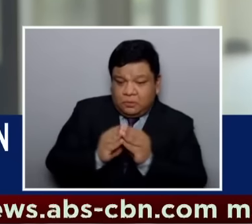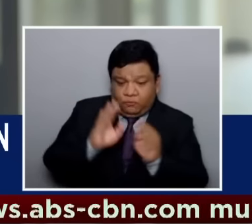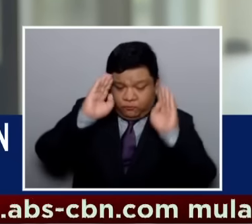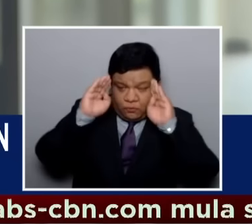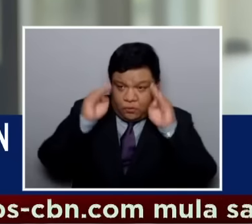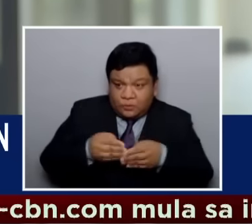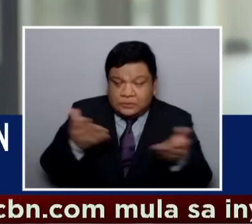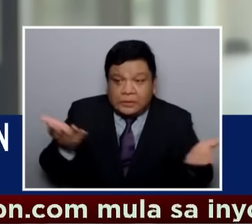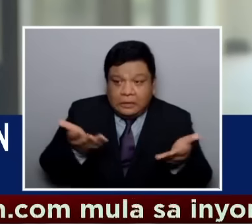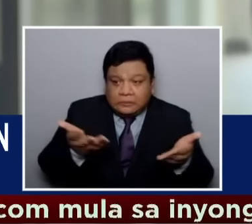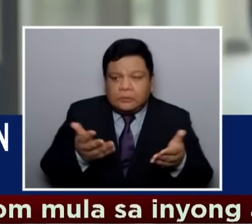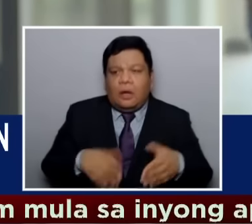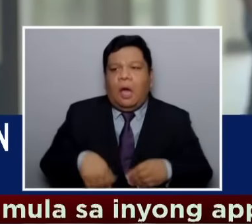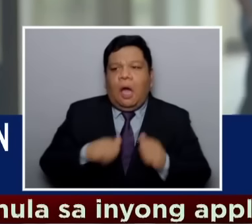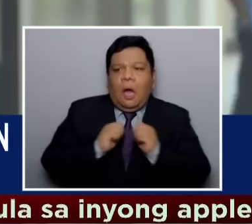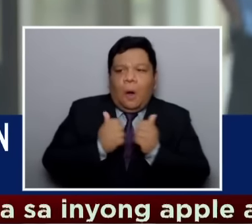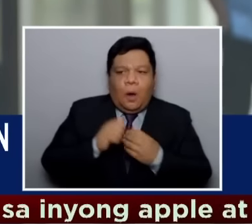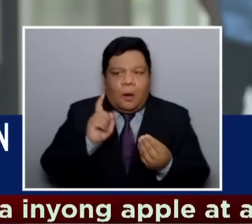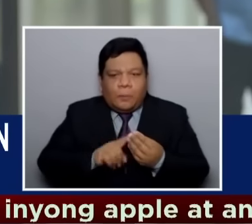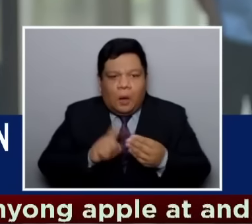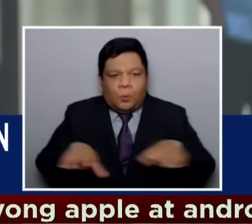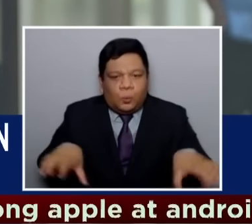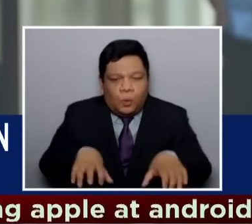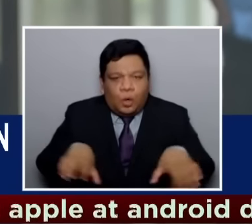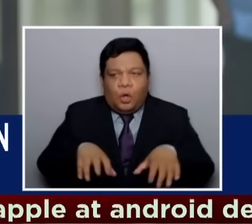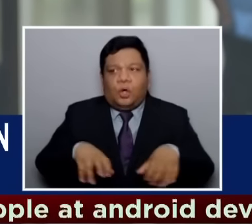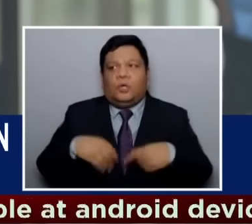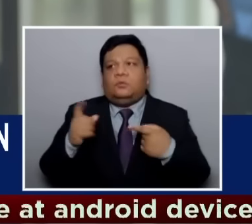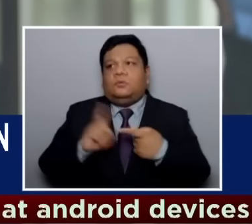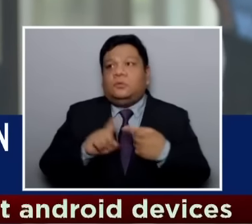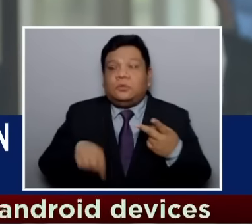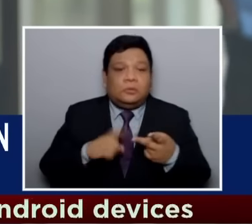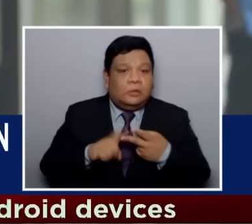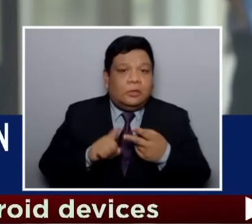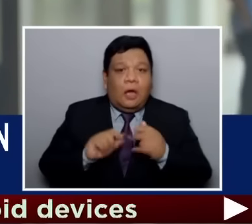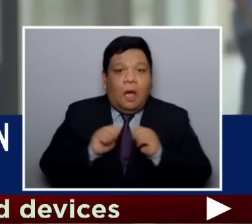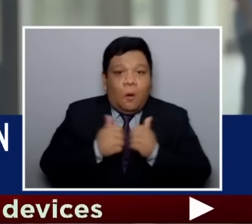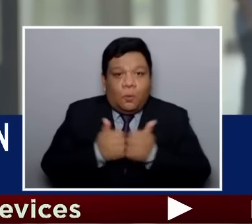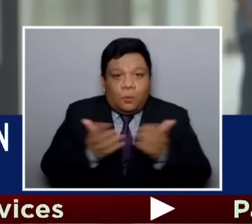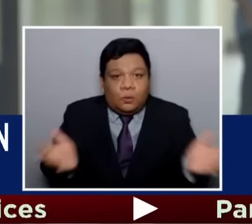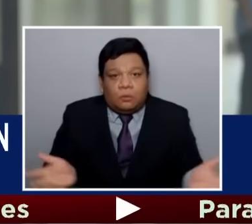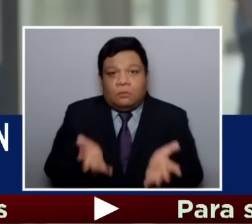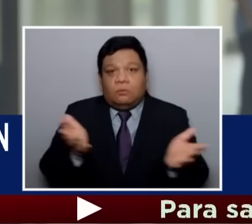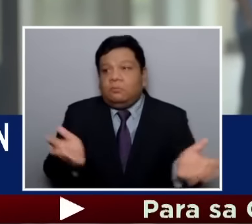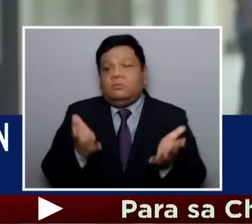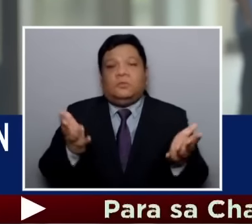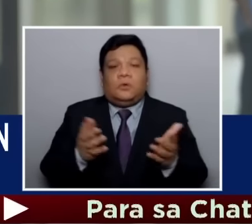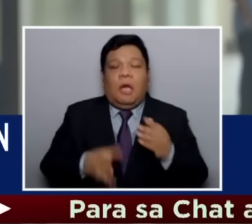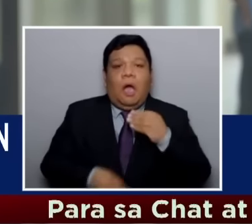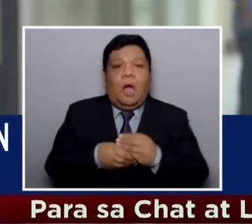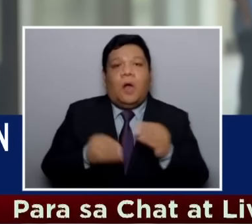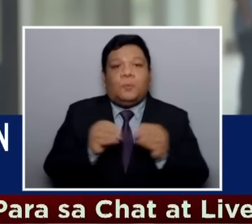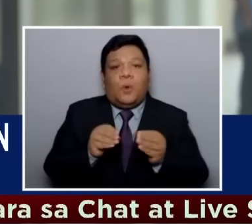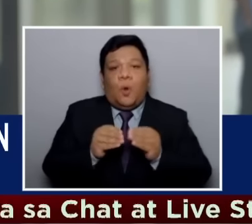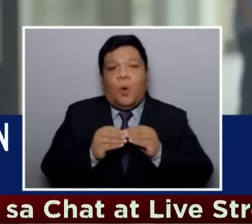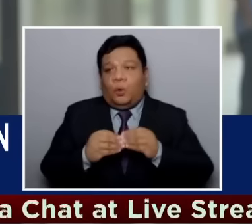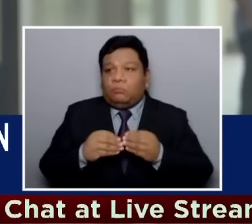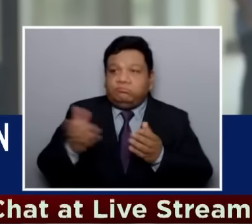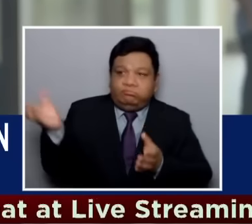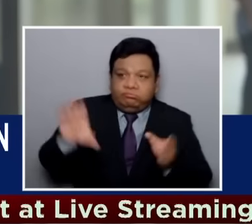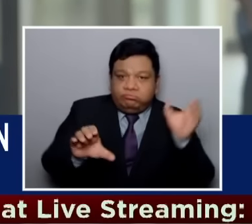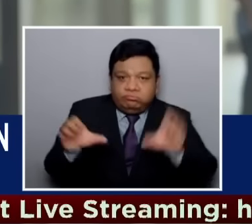paano magkakaroon ng karagdagang hanap buhay, paano tayo makakainganyo ng mga additional na investors purong upang makalikha ng